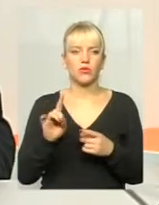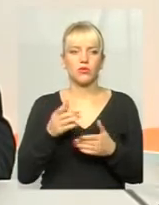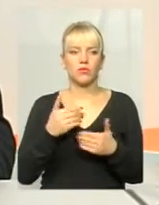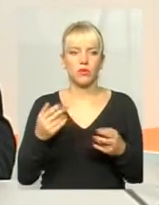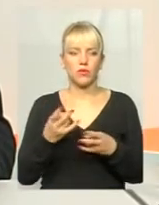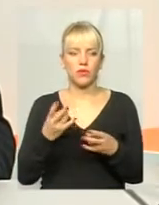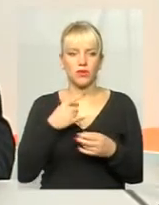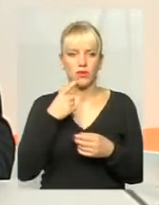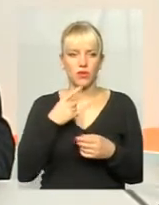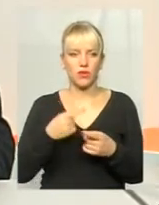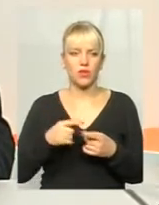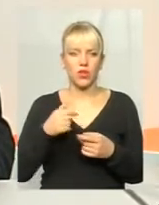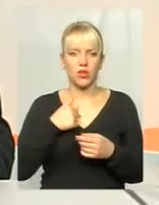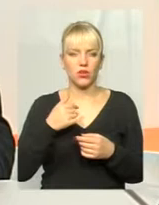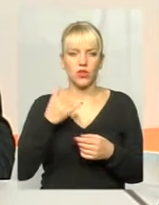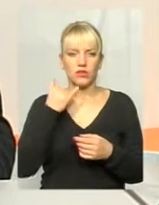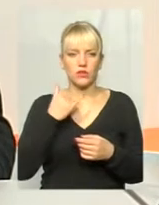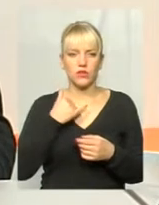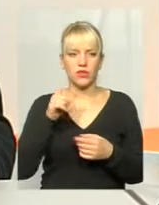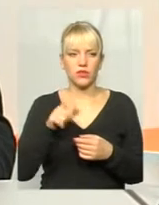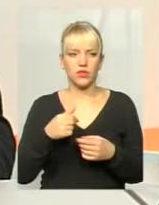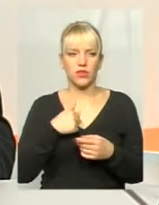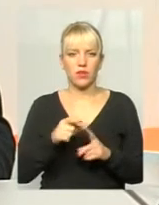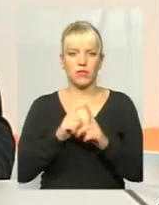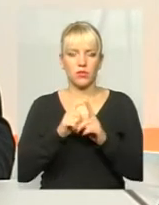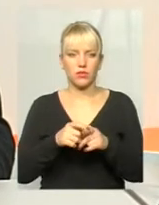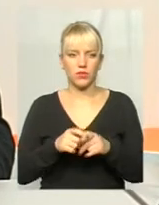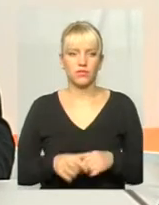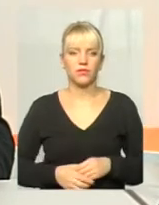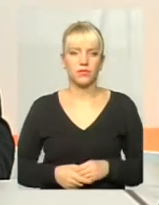вже раз до нас дозвонилася людина, я відповім.